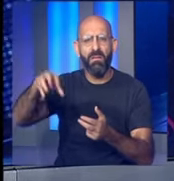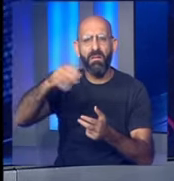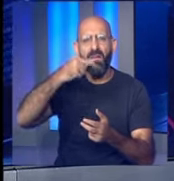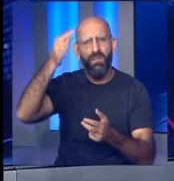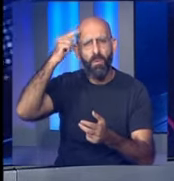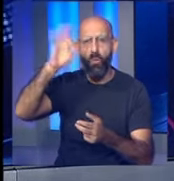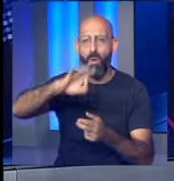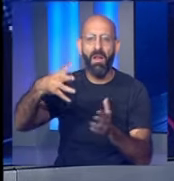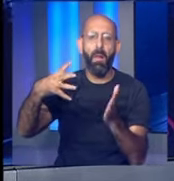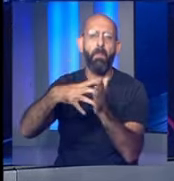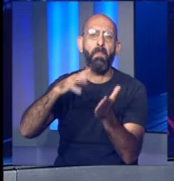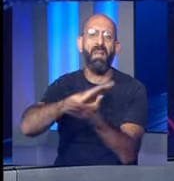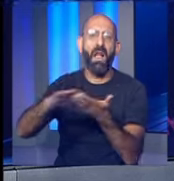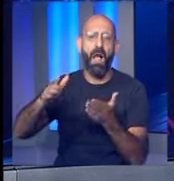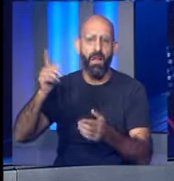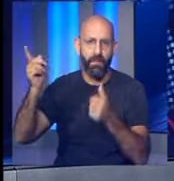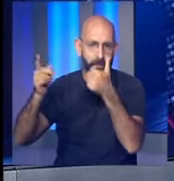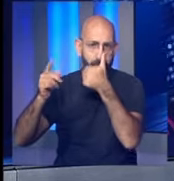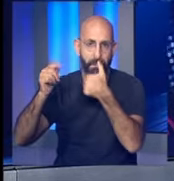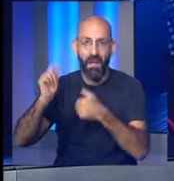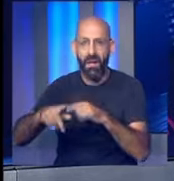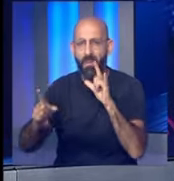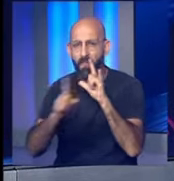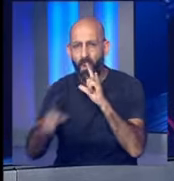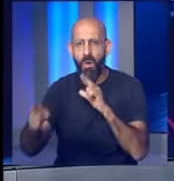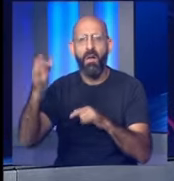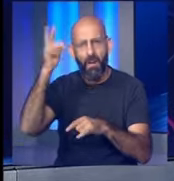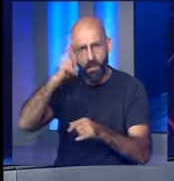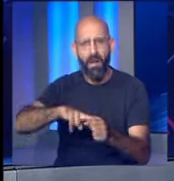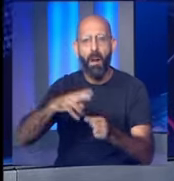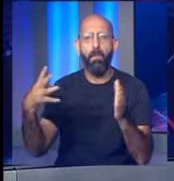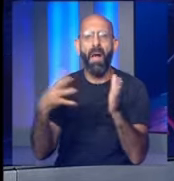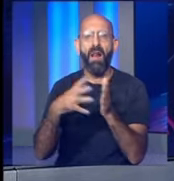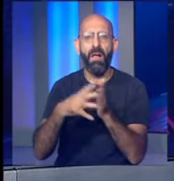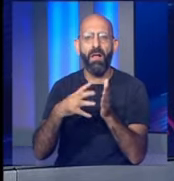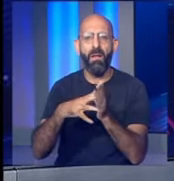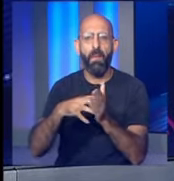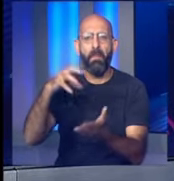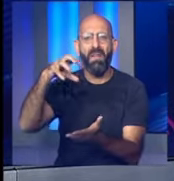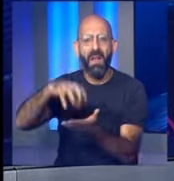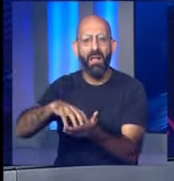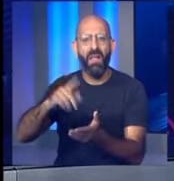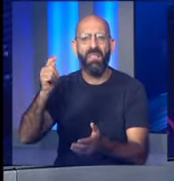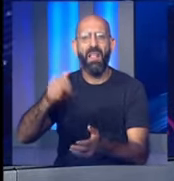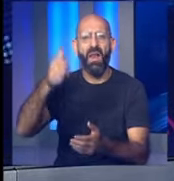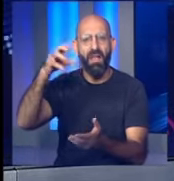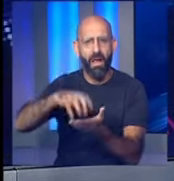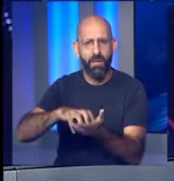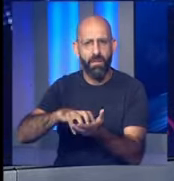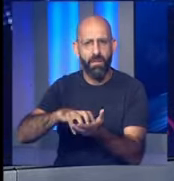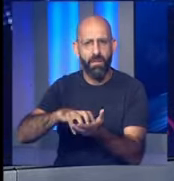تمنين، قصر النبا، العسيرة، الحلانية، سرعين، بريتيل، كما طالت الغارات الإسرائيلية بعلبك، بدنايل،